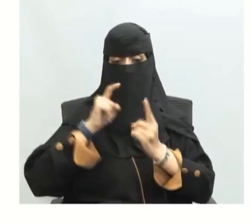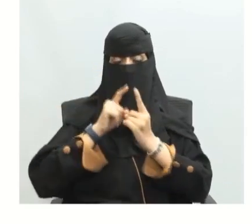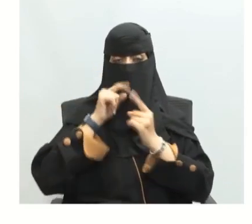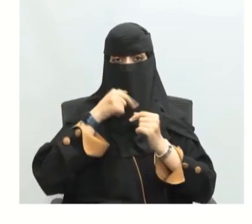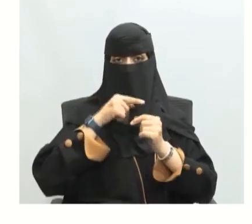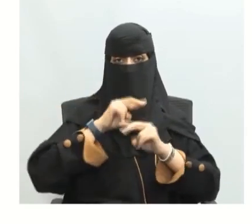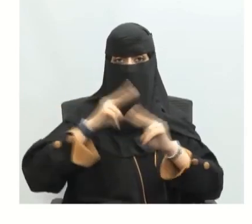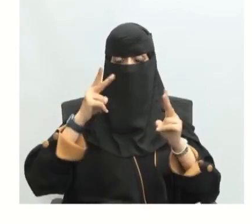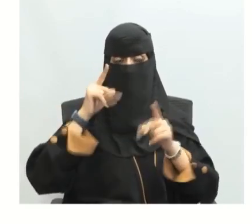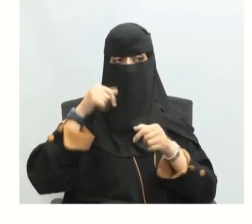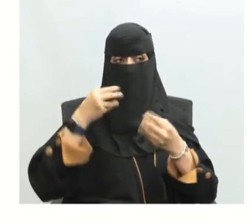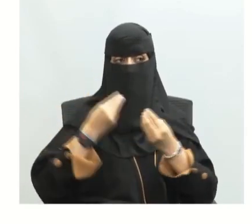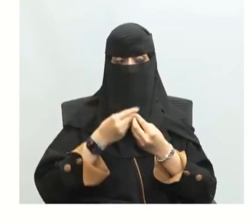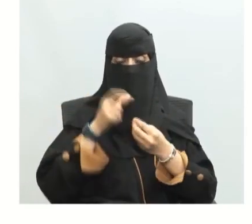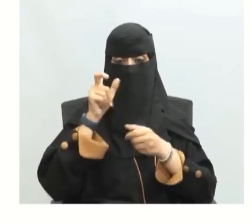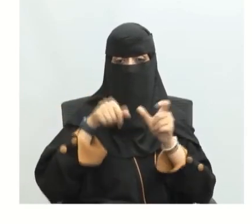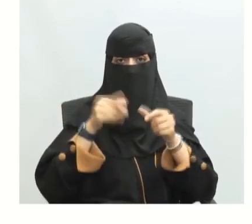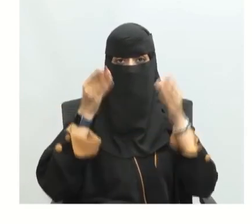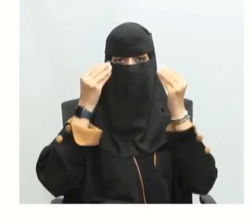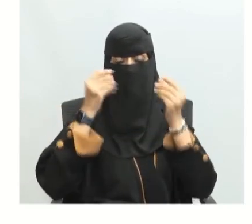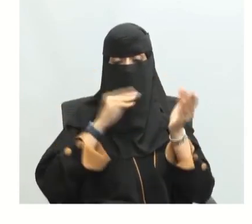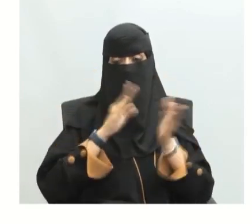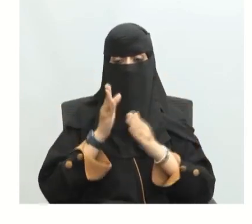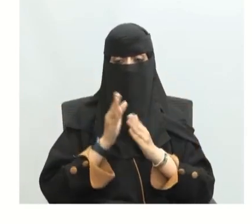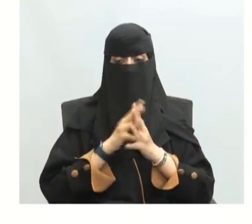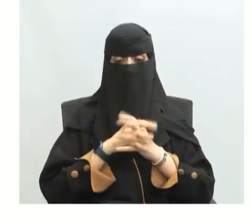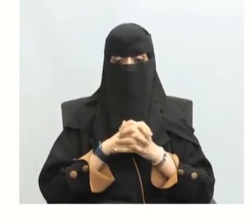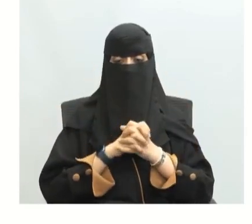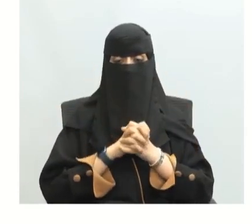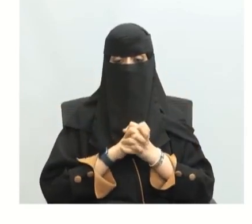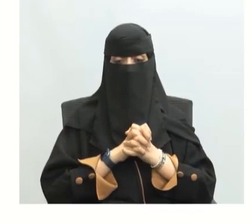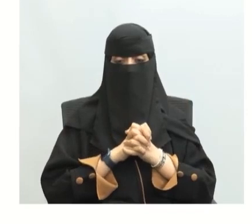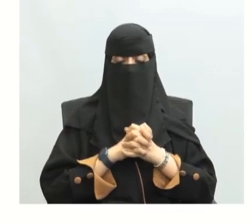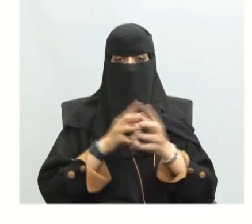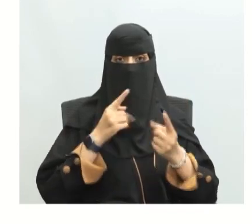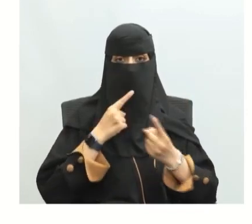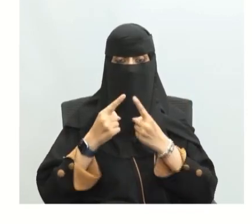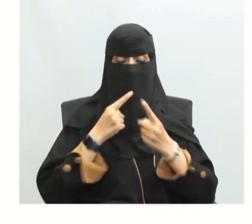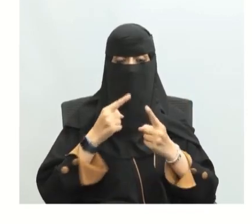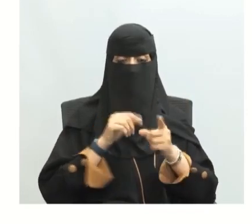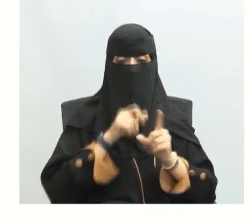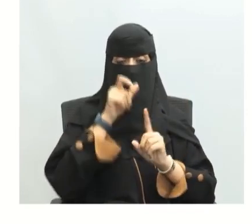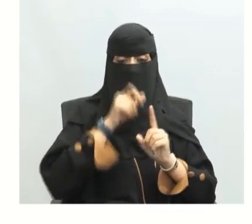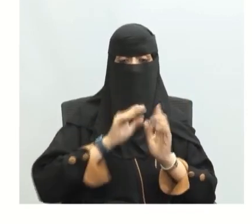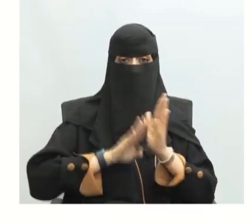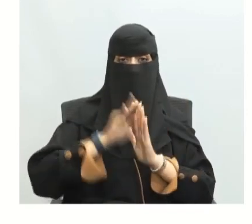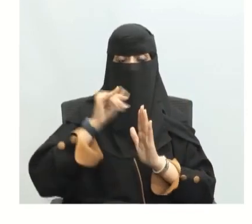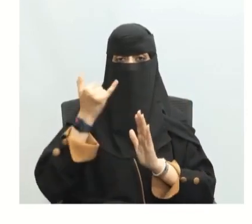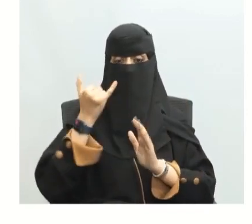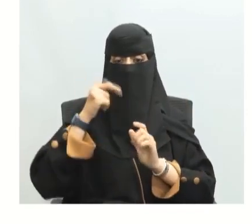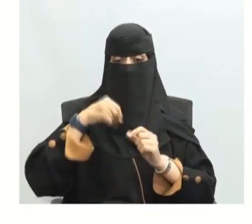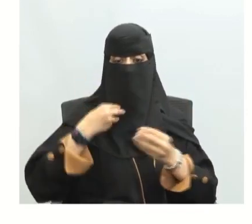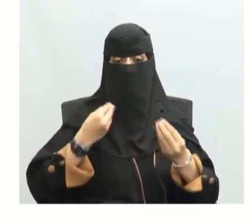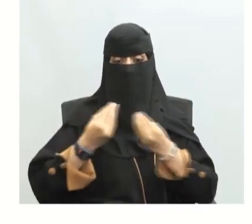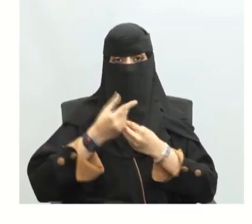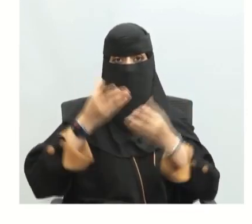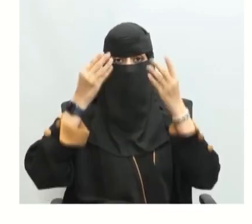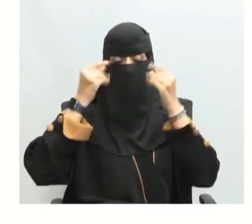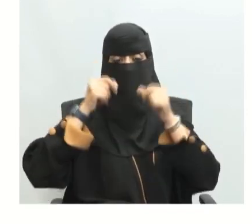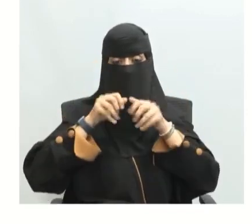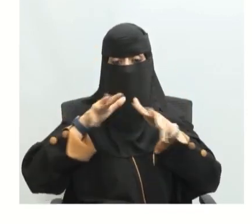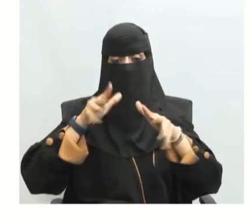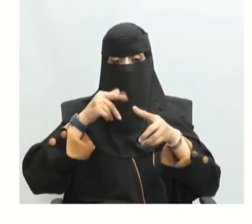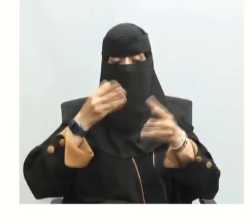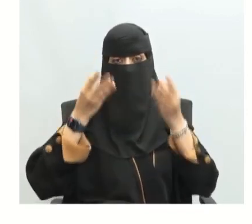مع الثقافات المختلفه الحوار الحضاري مهم لتبادل الثقافات ونشر